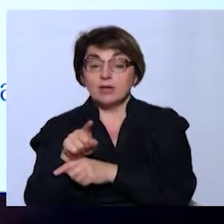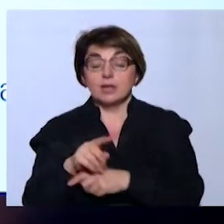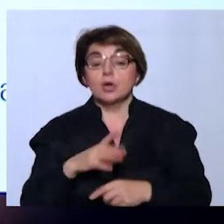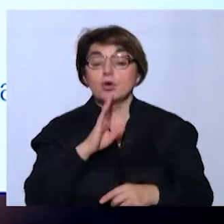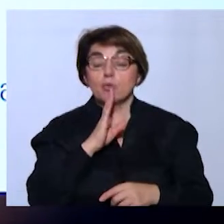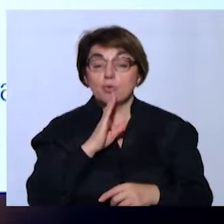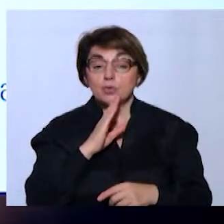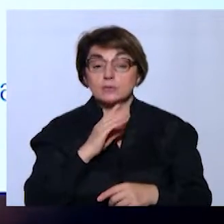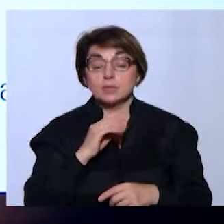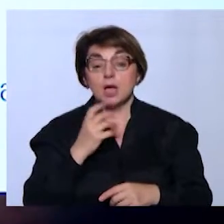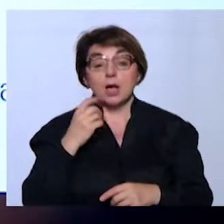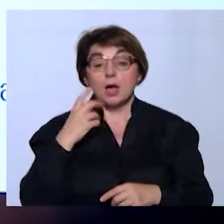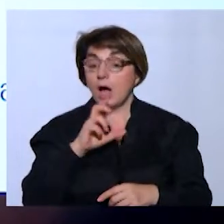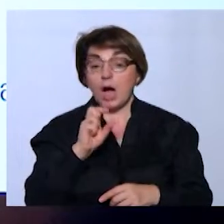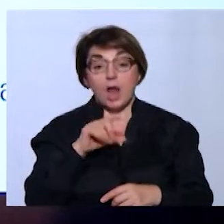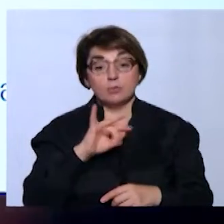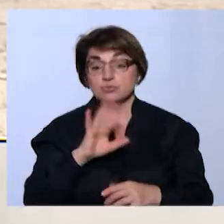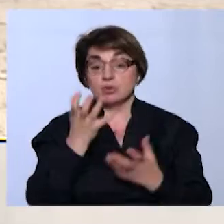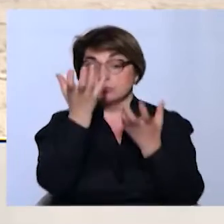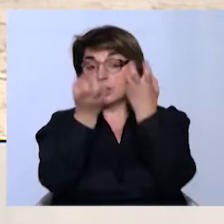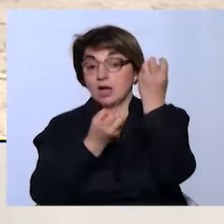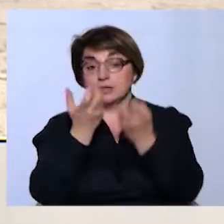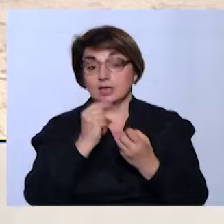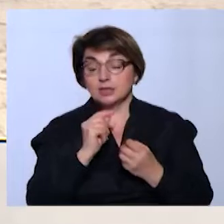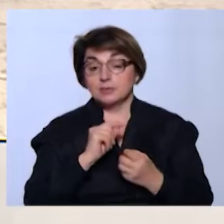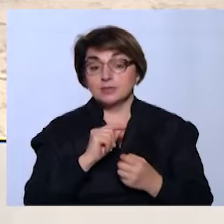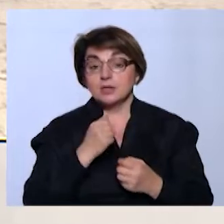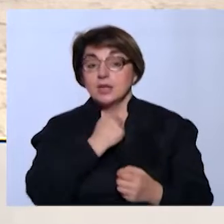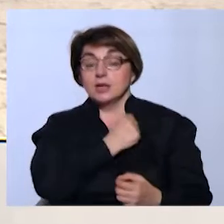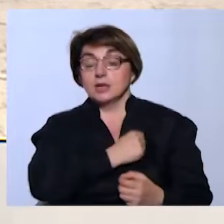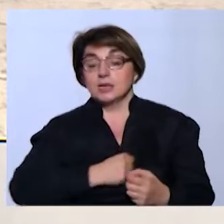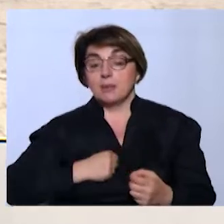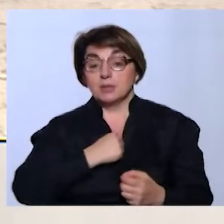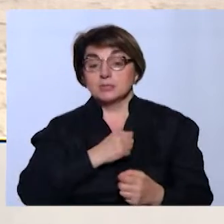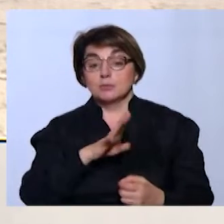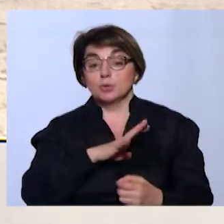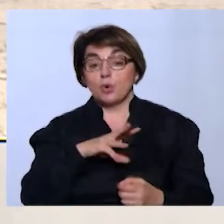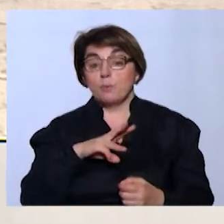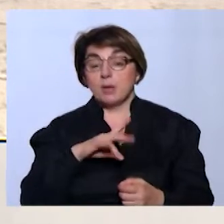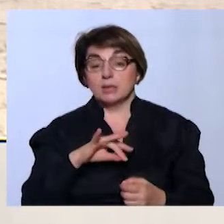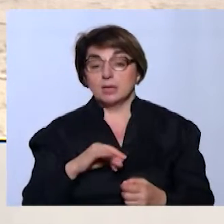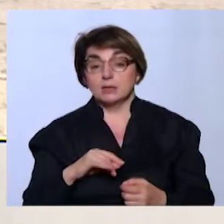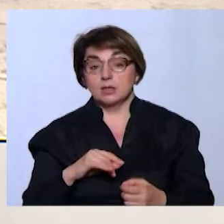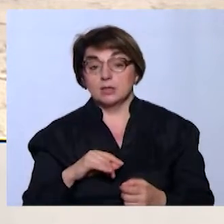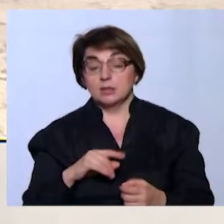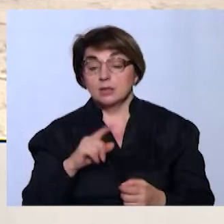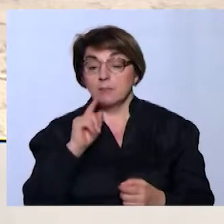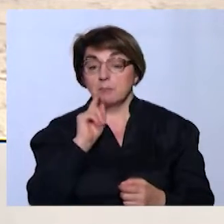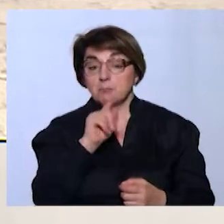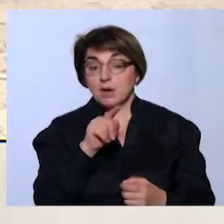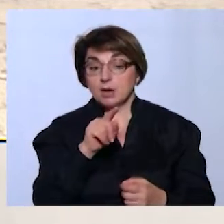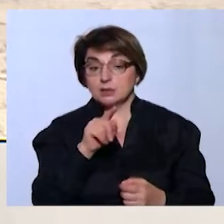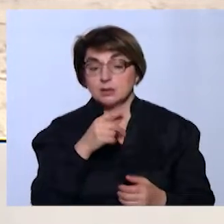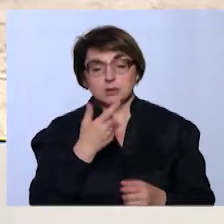დაკრიფეს. ალუბალი არ დაკრიფეს, ხედავთ? გაბრაზებული იყო მარიანა. მათ